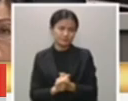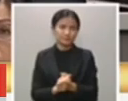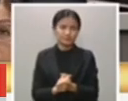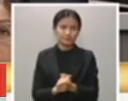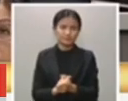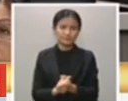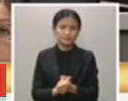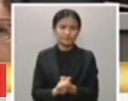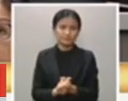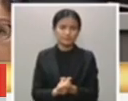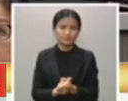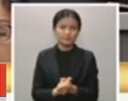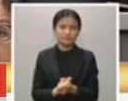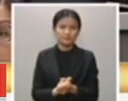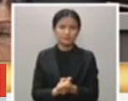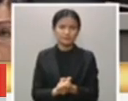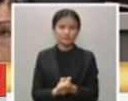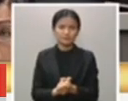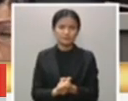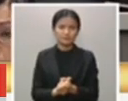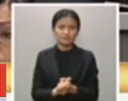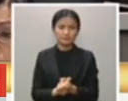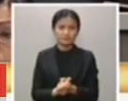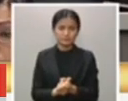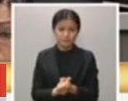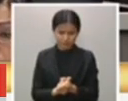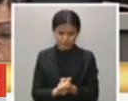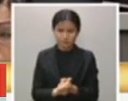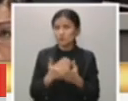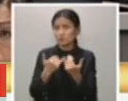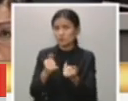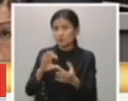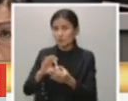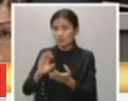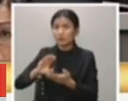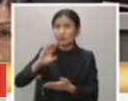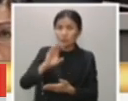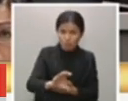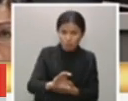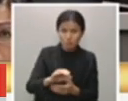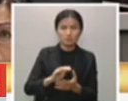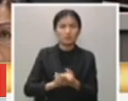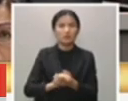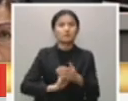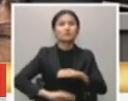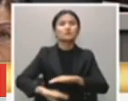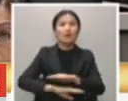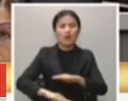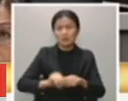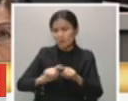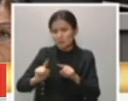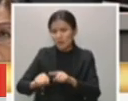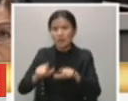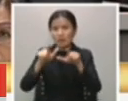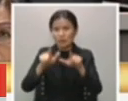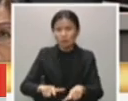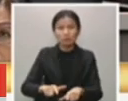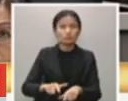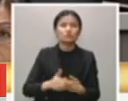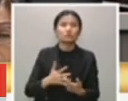การลงทุนที่เป็นโครงสร้างพื้นฐานจริงๆก็ลดลงตามลำดับปีนี้เหลืออยู่ 20.5% จาก 3.2 ล้านล้านบ